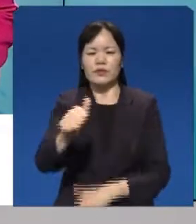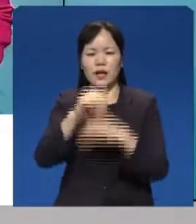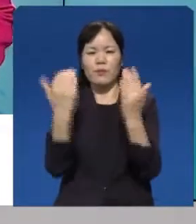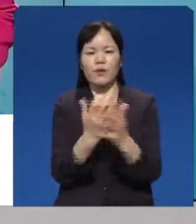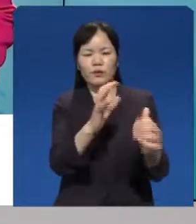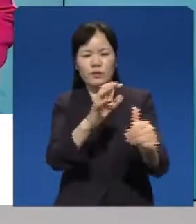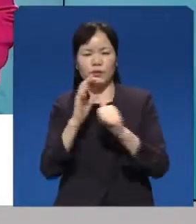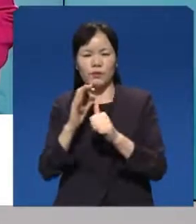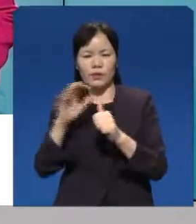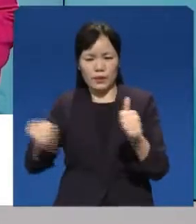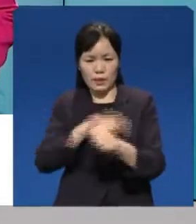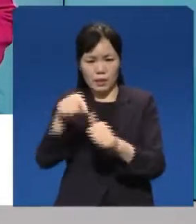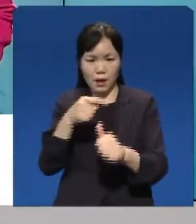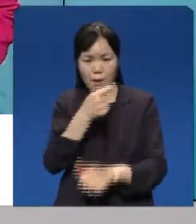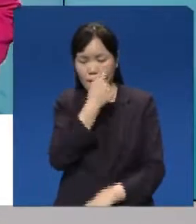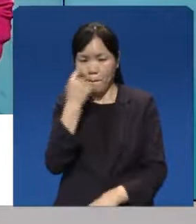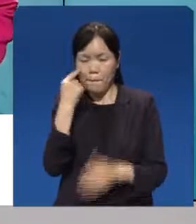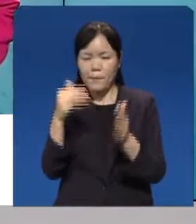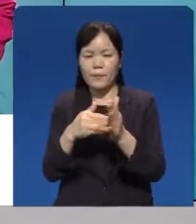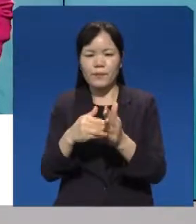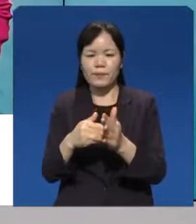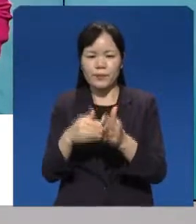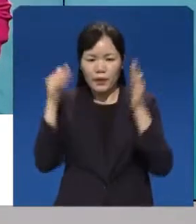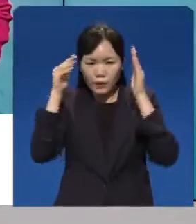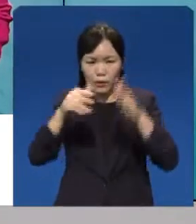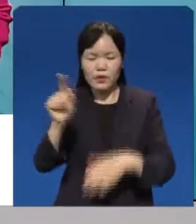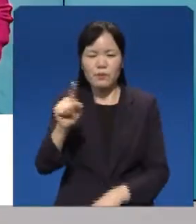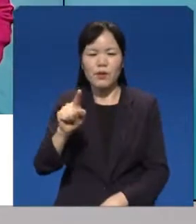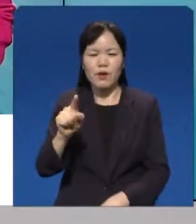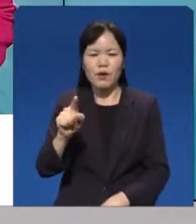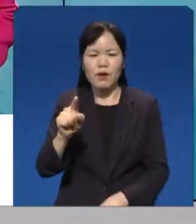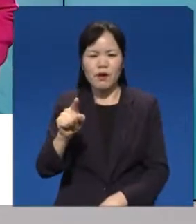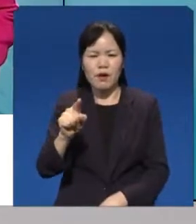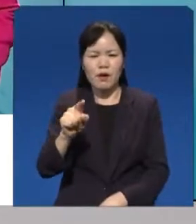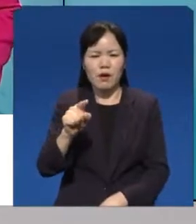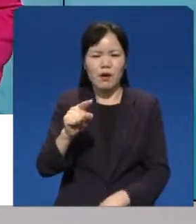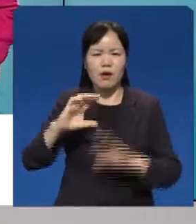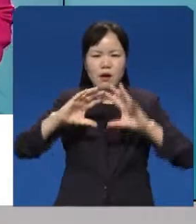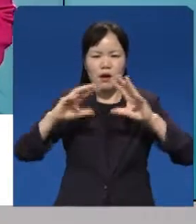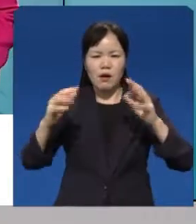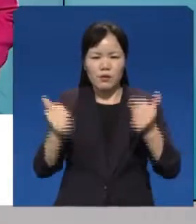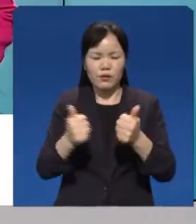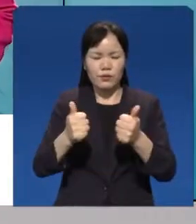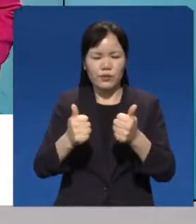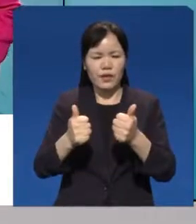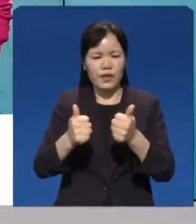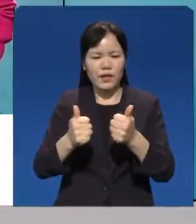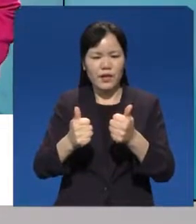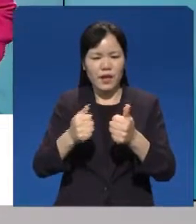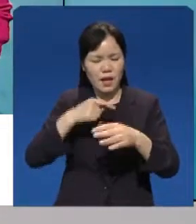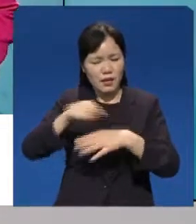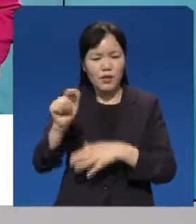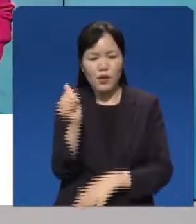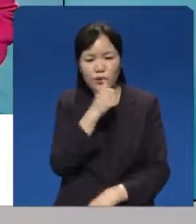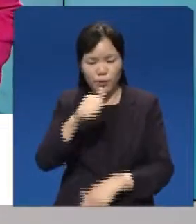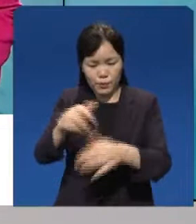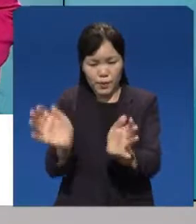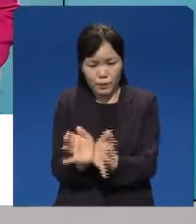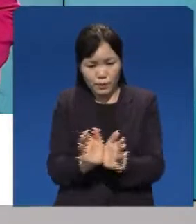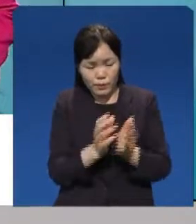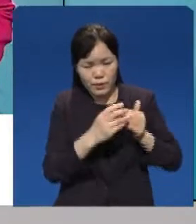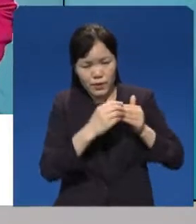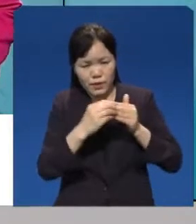정황이 드러나고 있습니다 주목해야 할 부문이 cr 즉 국회에 대외 몹이 부서에서 주도했다는